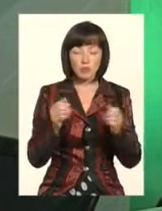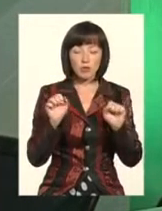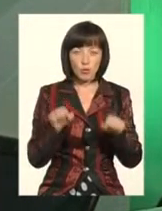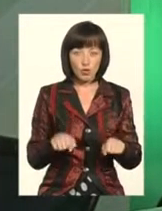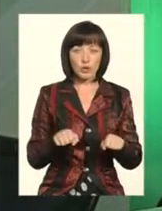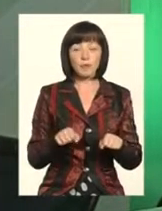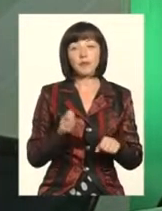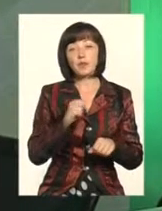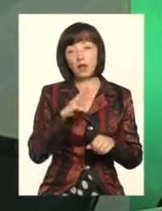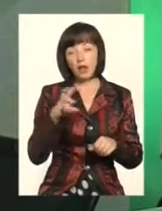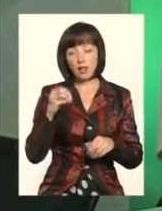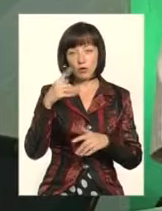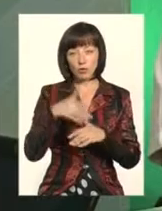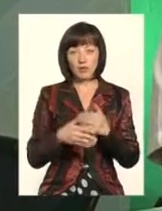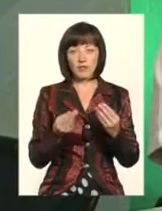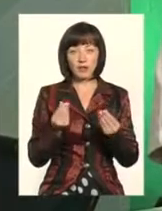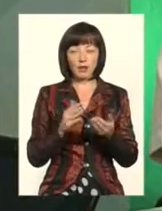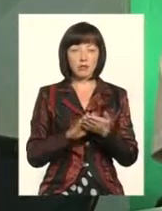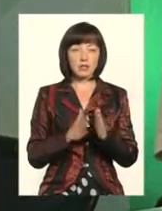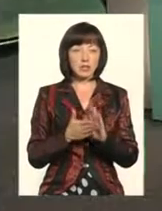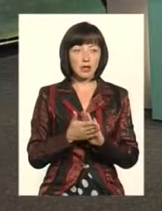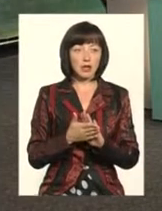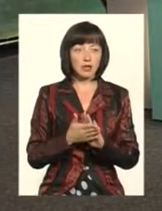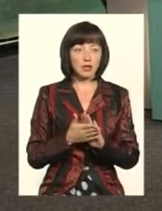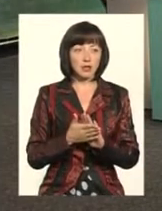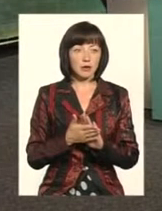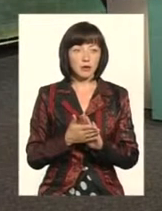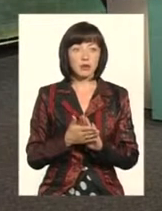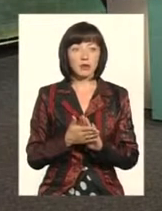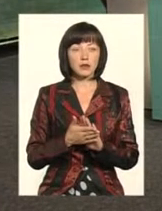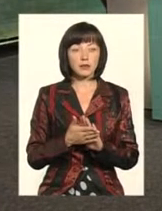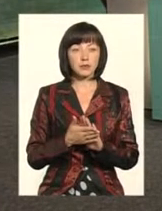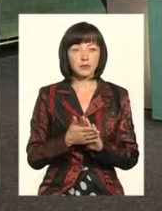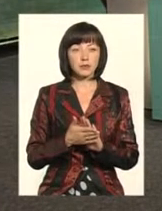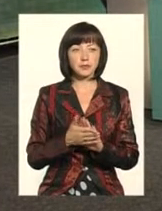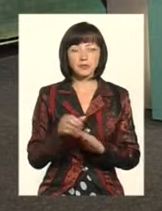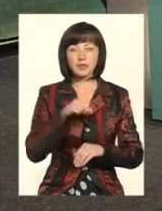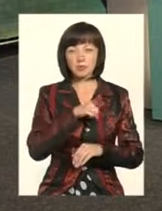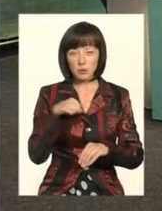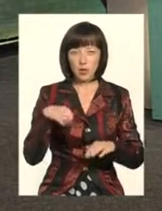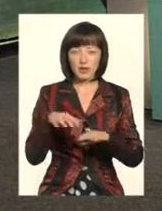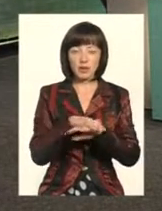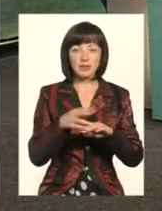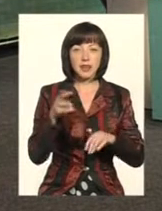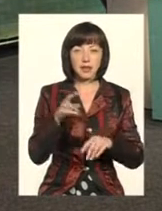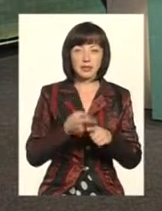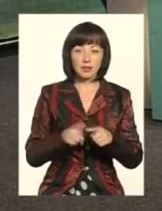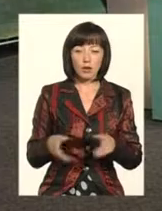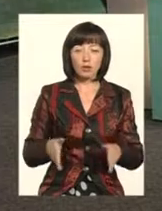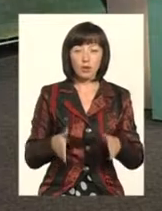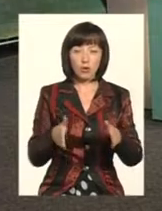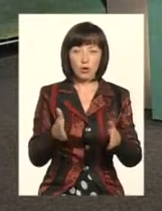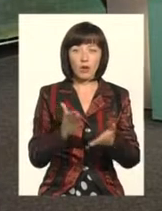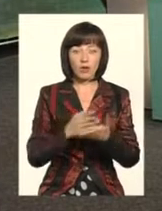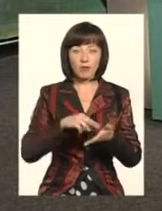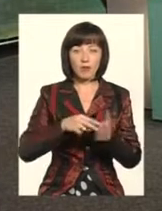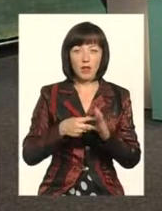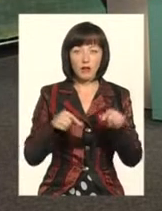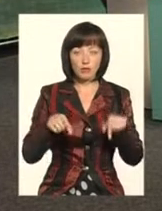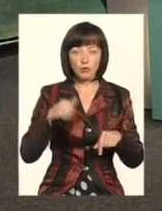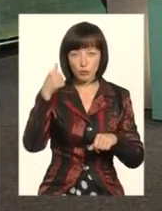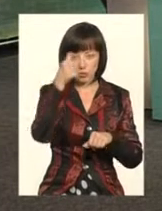розуміємо фінансовий стан, але самого населення. Але ця дорога в нас є в плані. В цьому